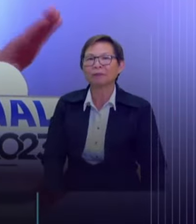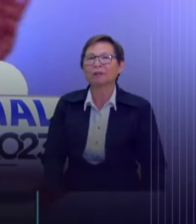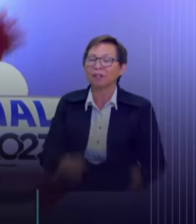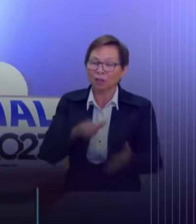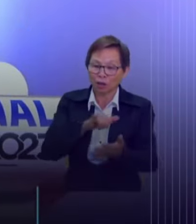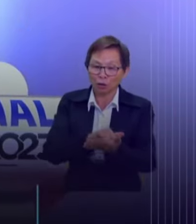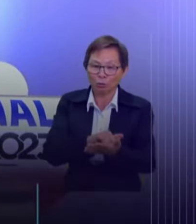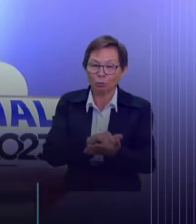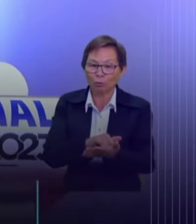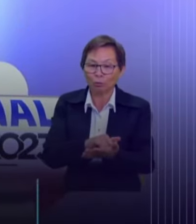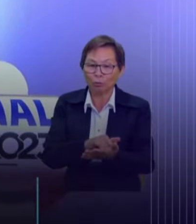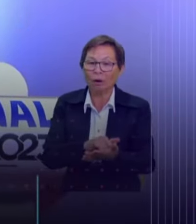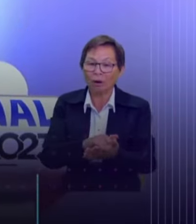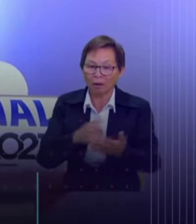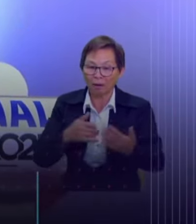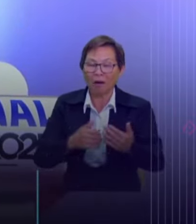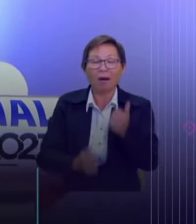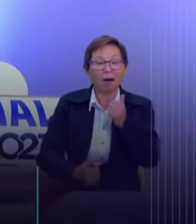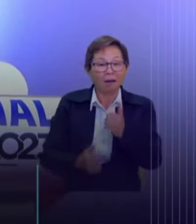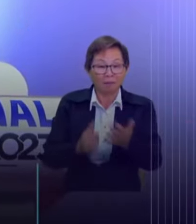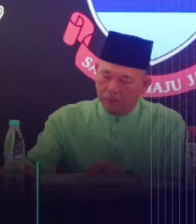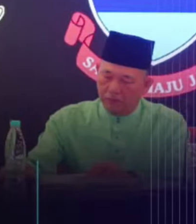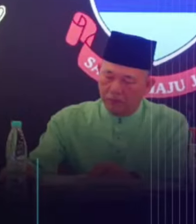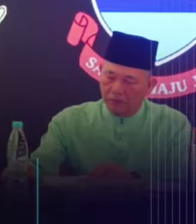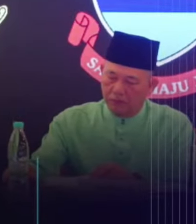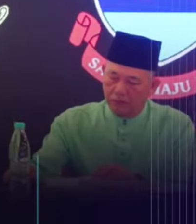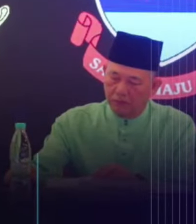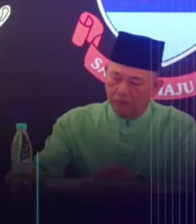itu ada. Tapi yang lebih penting ialah